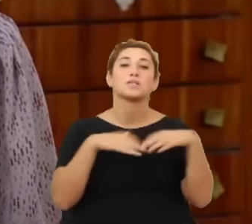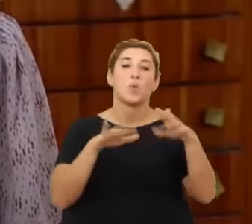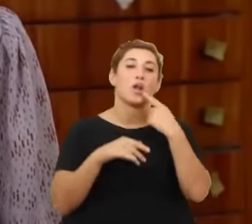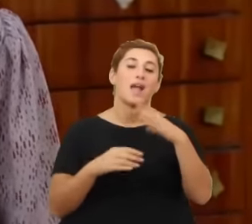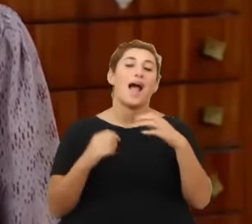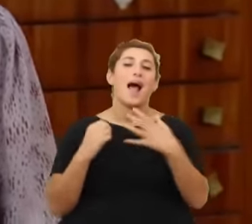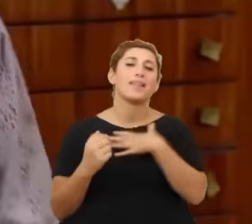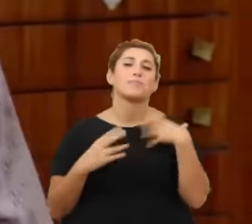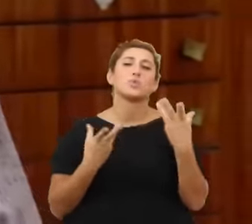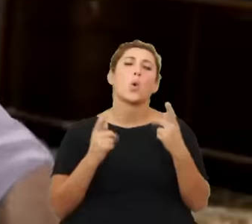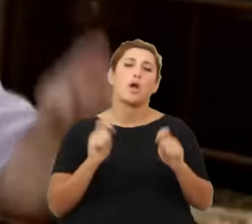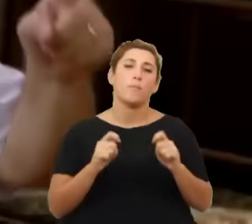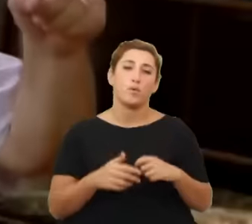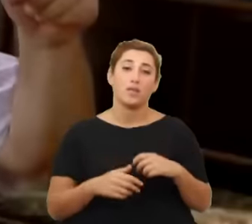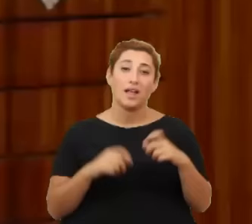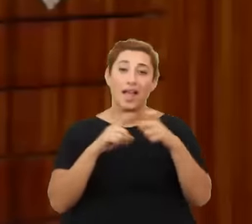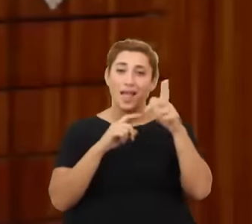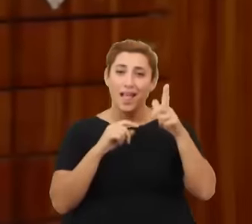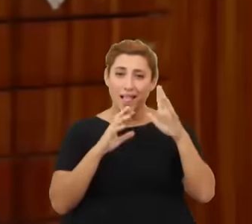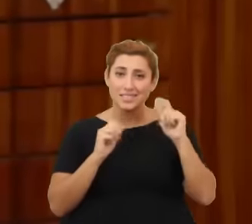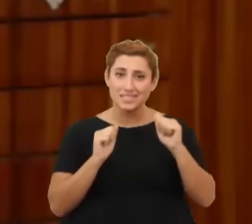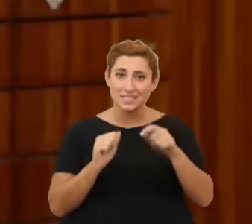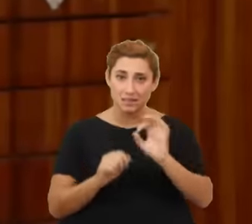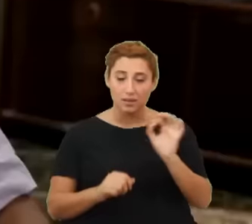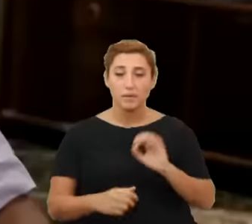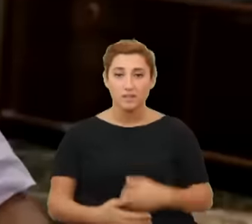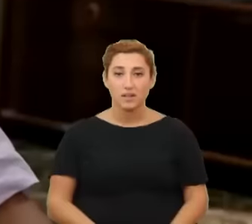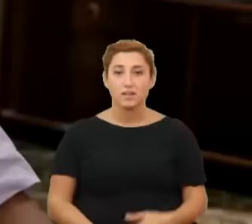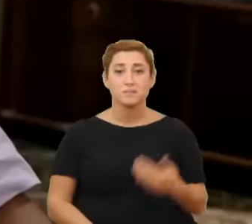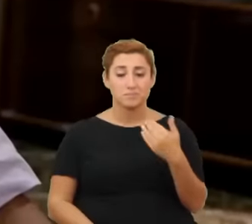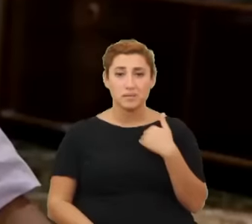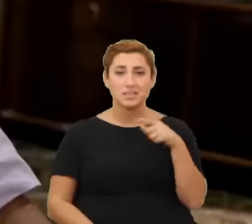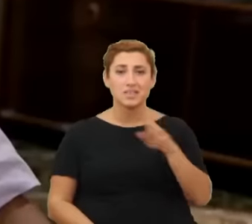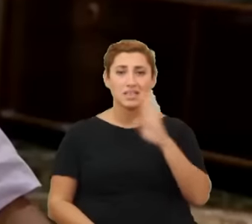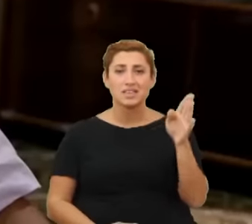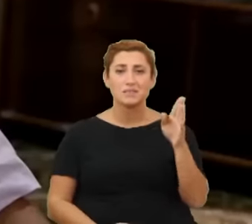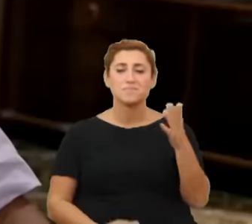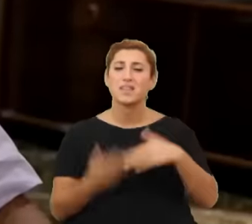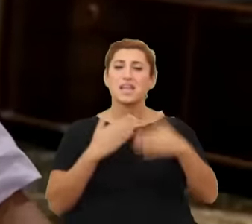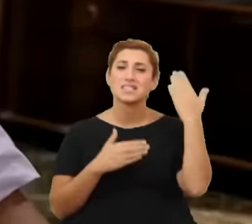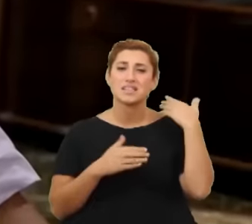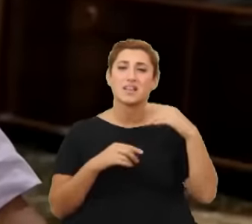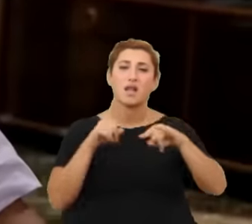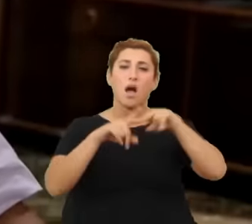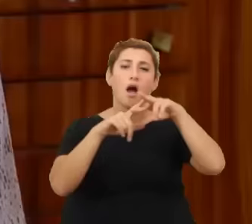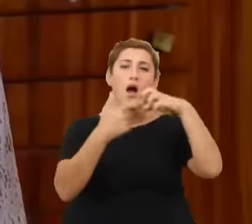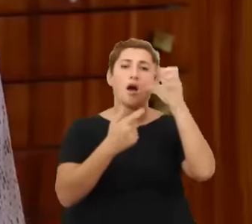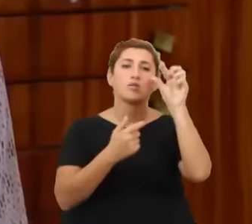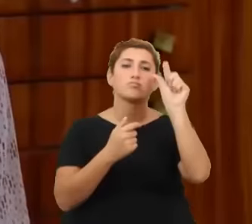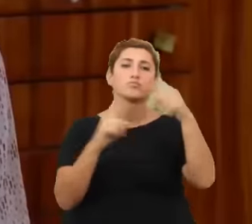ona. Annem çok yapardı. Elazığlısınız demek. Evet. Ben şey gitmiştim ya zamanında. Harput'a